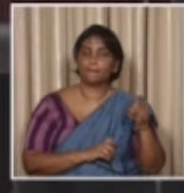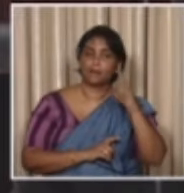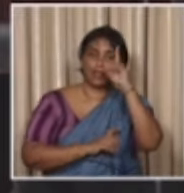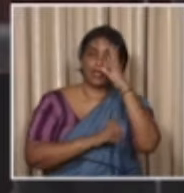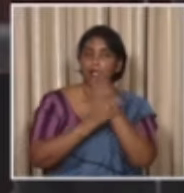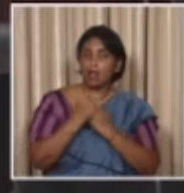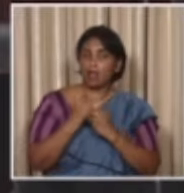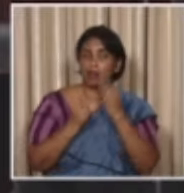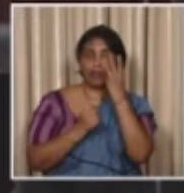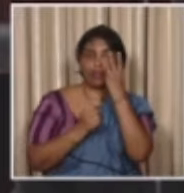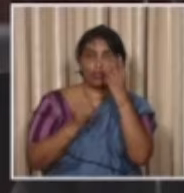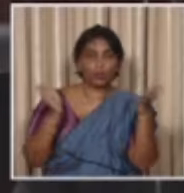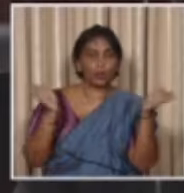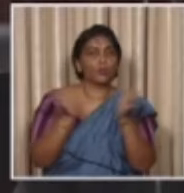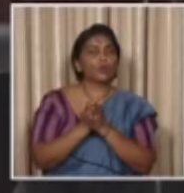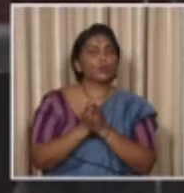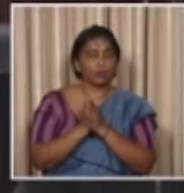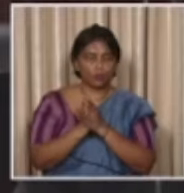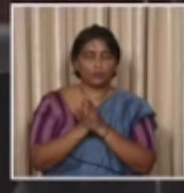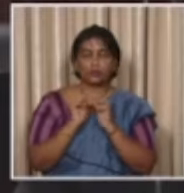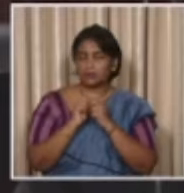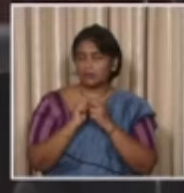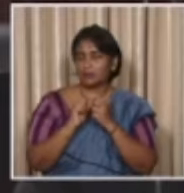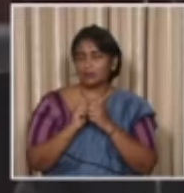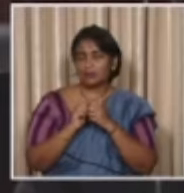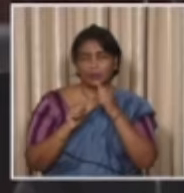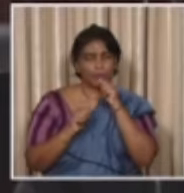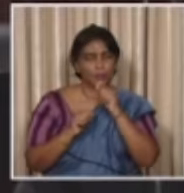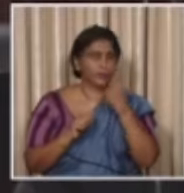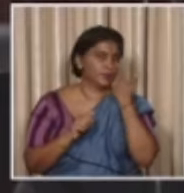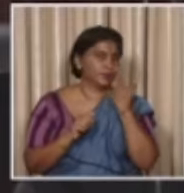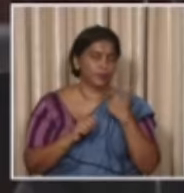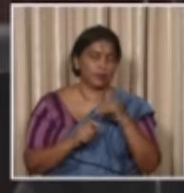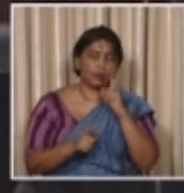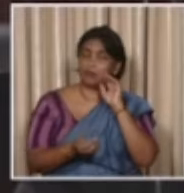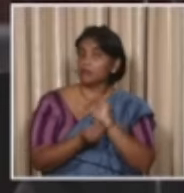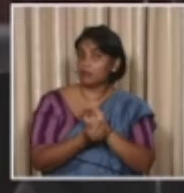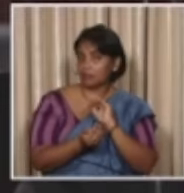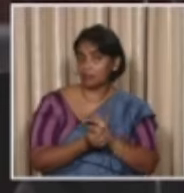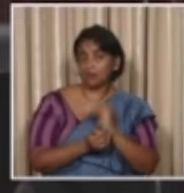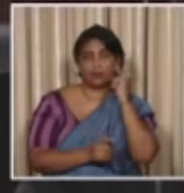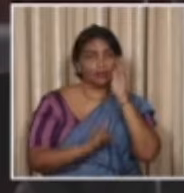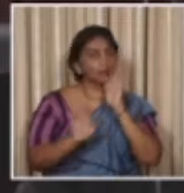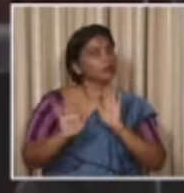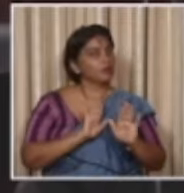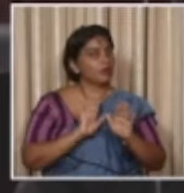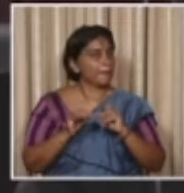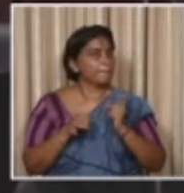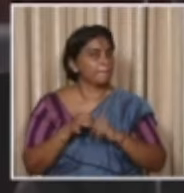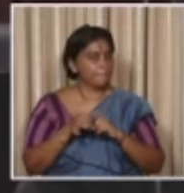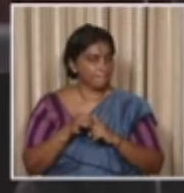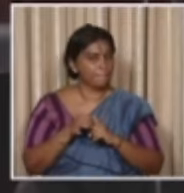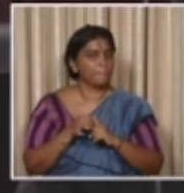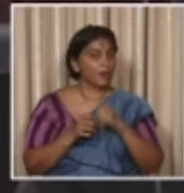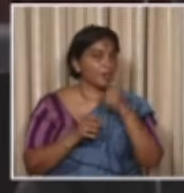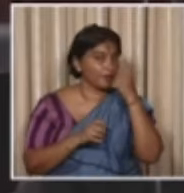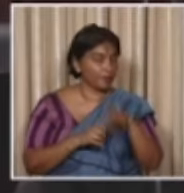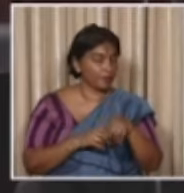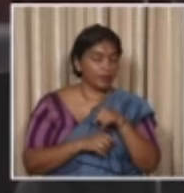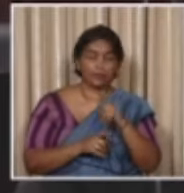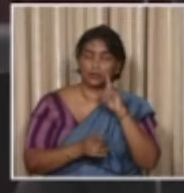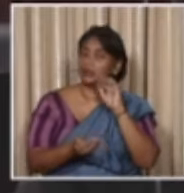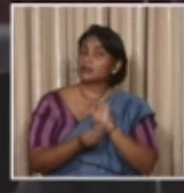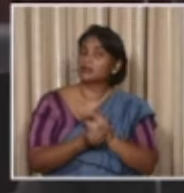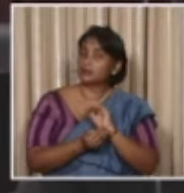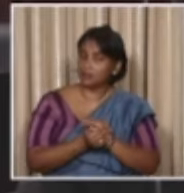තුනක් ගෑවුණු ප්‍රශ්නයක් කියන්නේ සංවේදී ප්‍රශ්නයක්. අපි ඉතාම ප්‍රවේශමෙන් කළමනාකරණය කළ යුතු ප්‍රශ්නයක්. අන්න ඒ